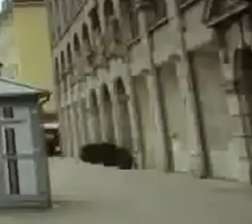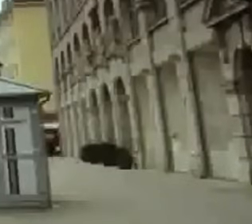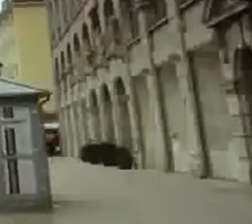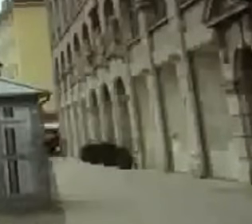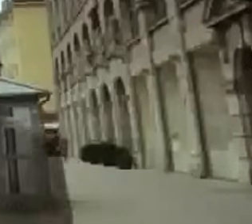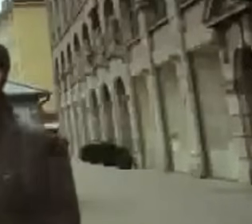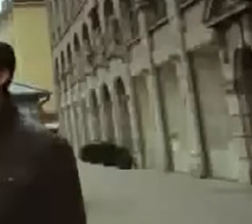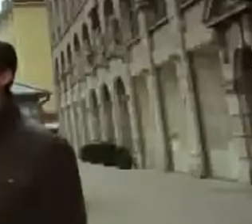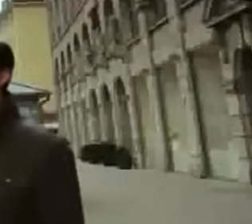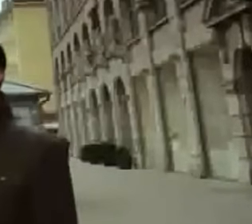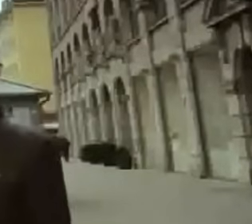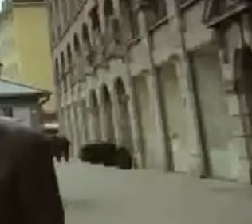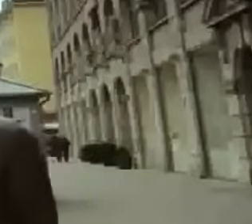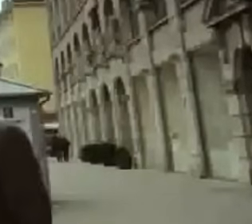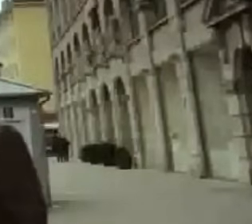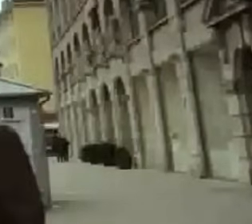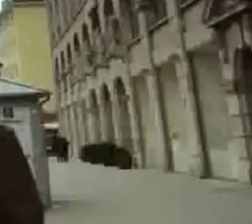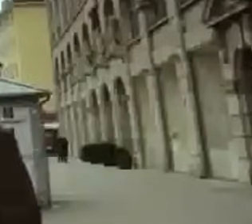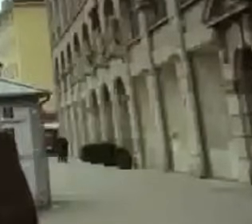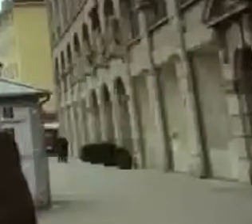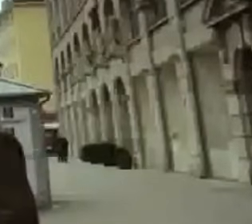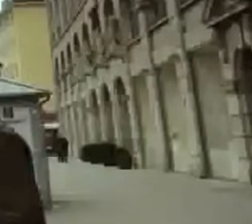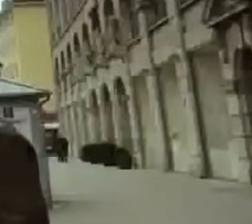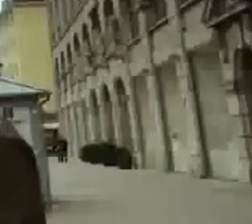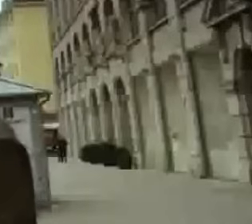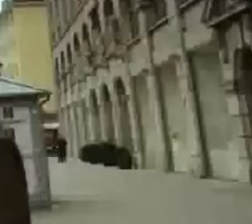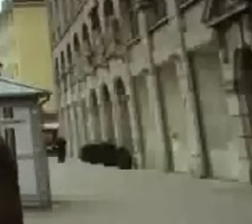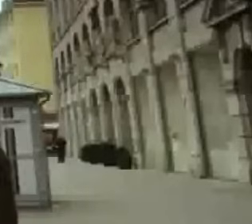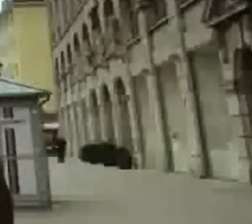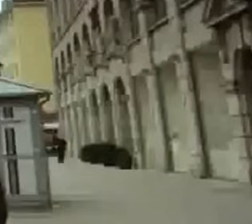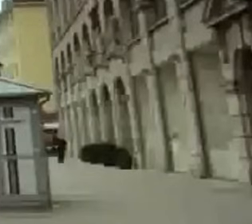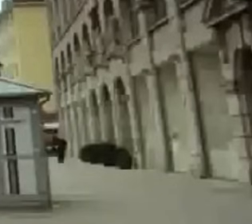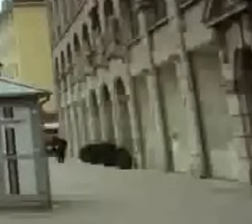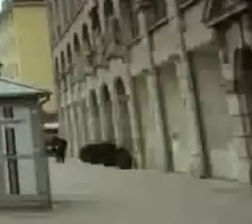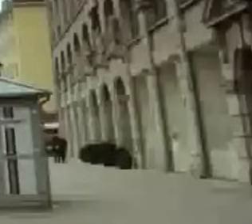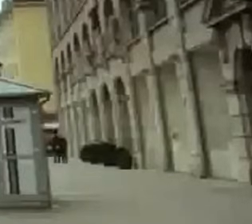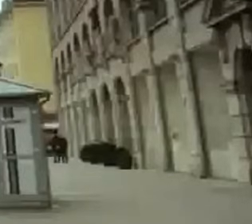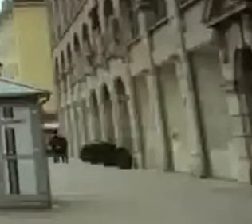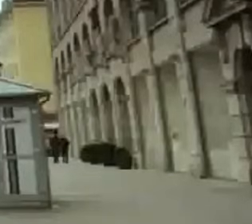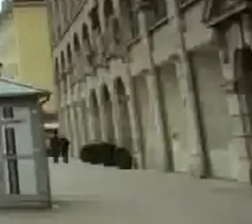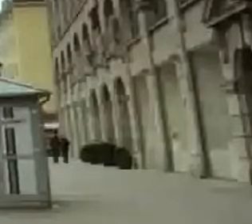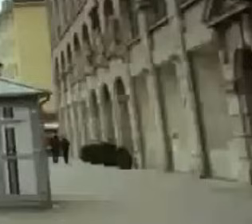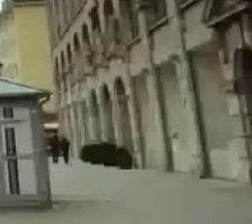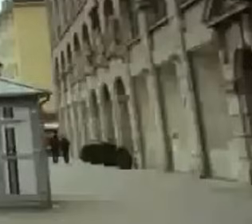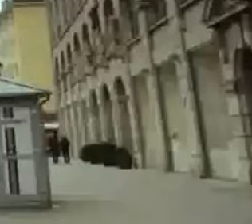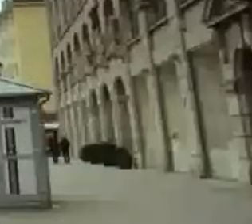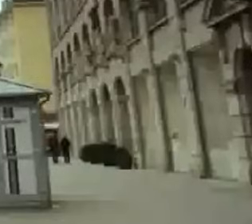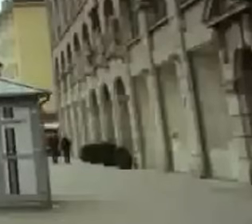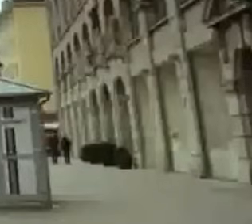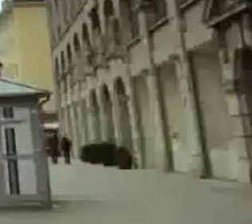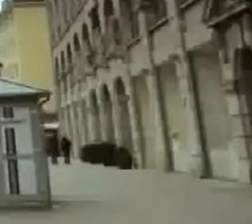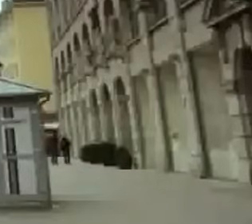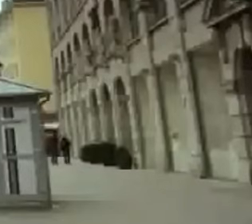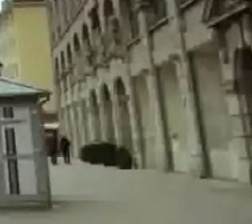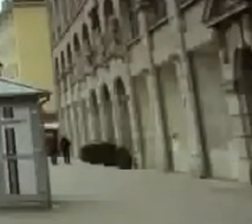etti. O kayboldu, yine Ahmetler geldiler aynı noktaya. Ergun'un aksine zıt yöne gittiler.